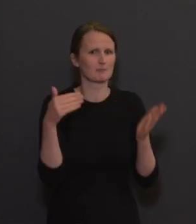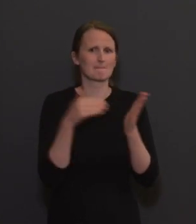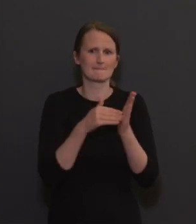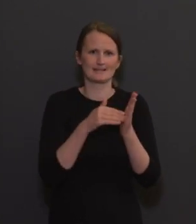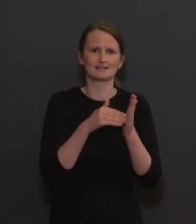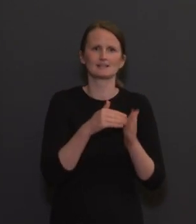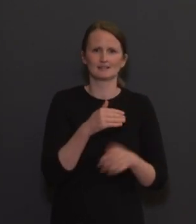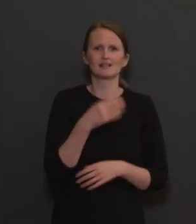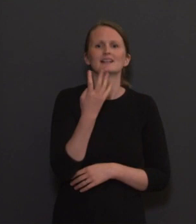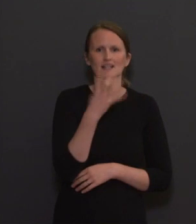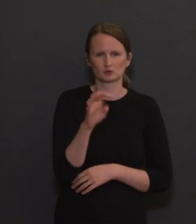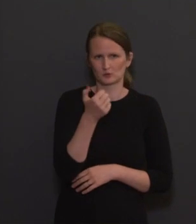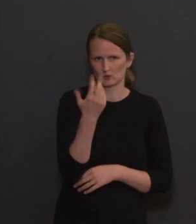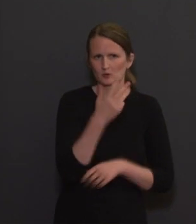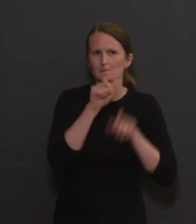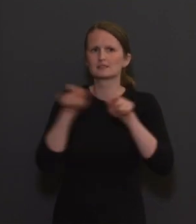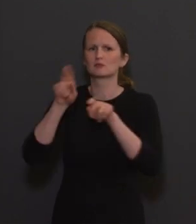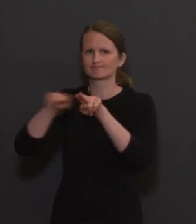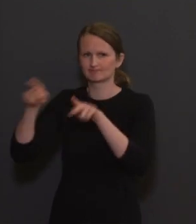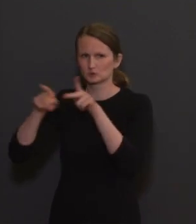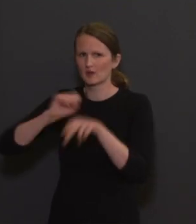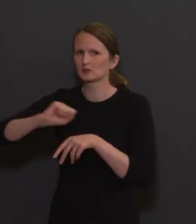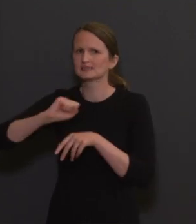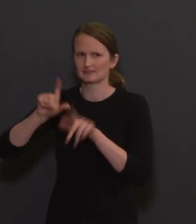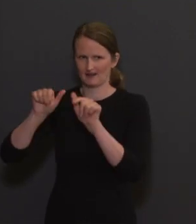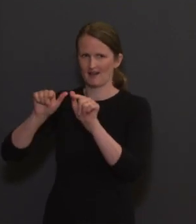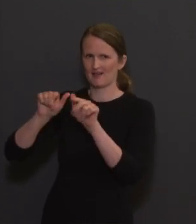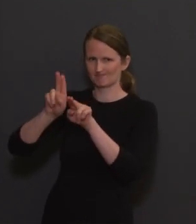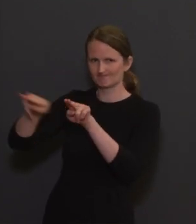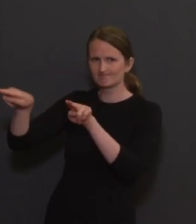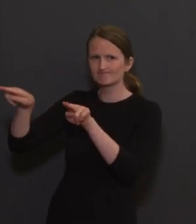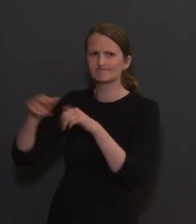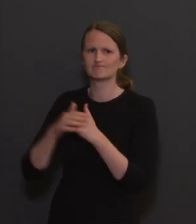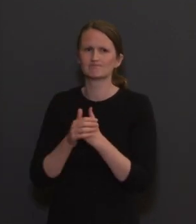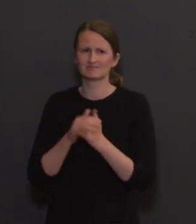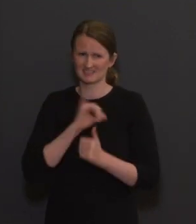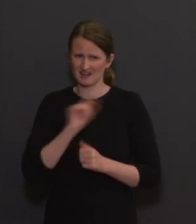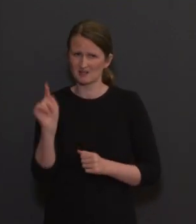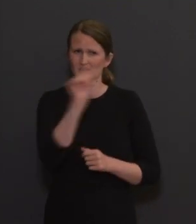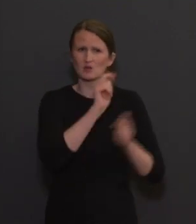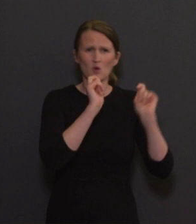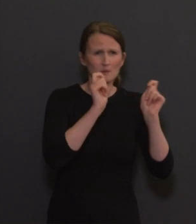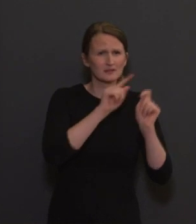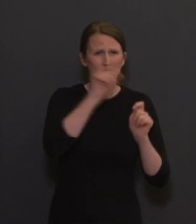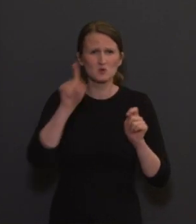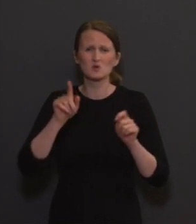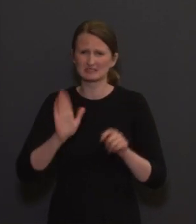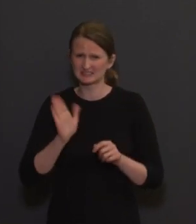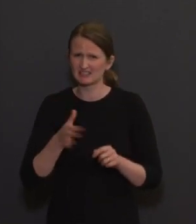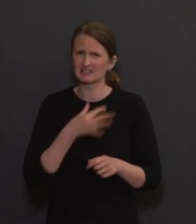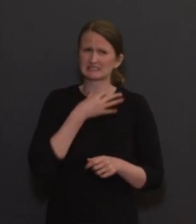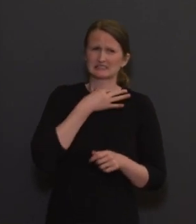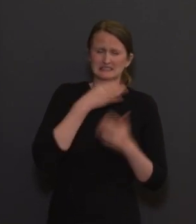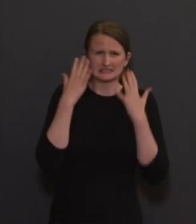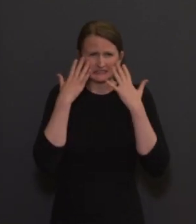intensifs, ce qui sature certaines régions du pays avec 75 à 100% d'occupation dans différentes provinces